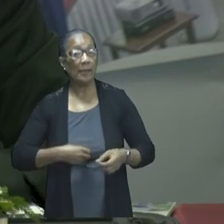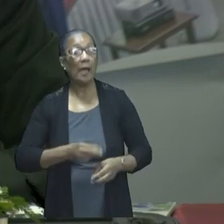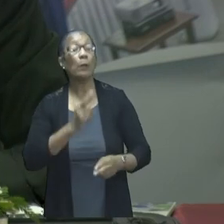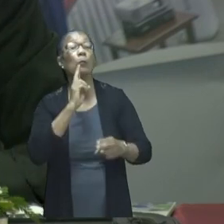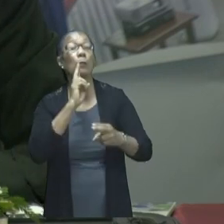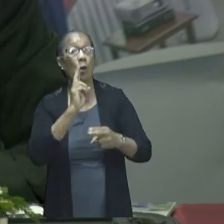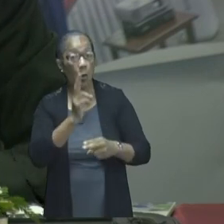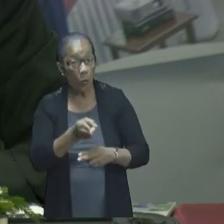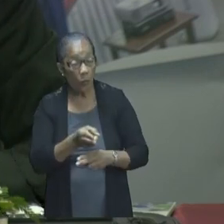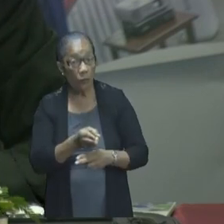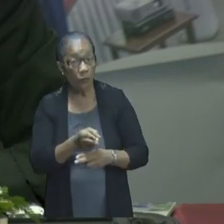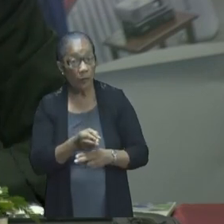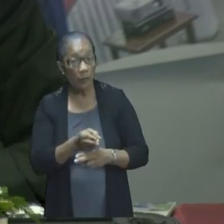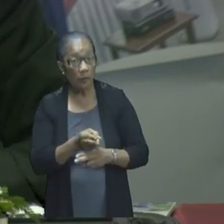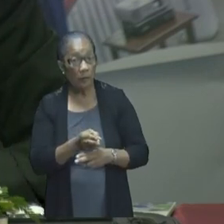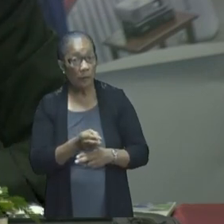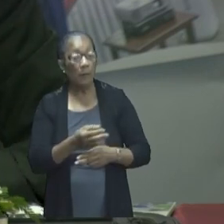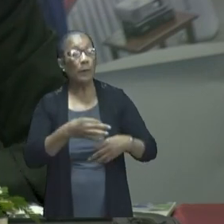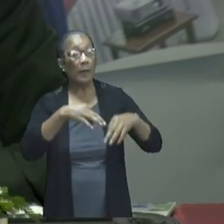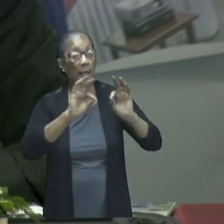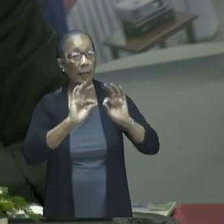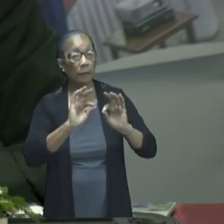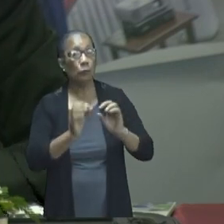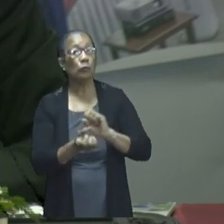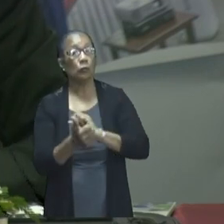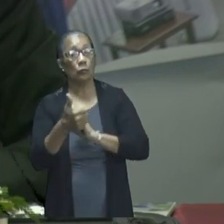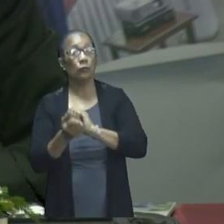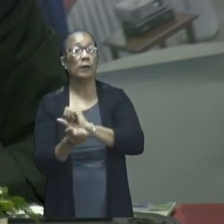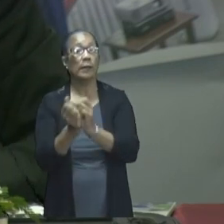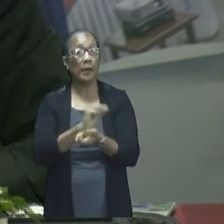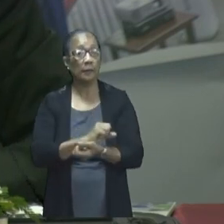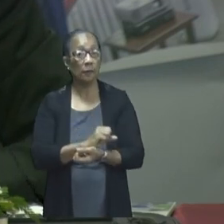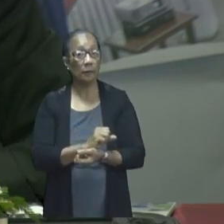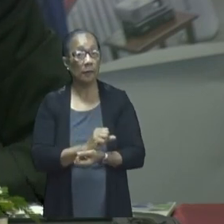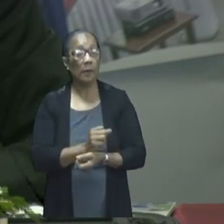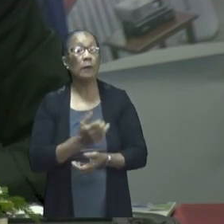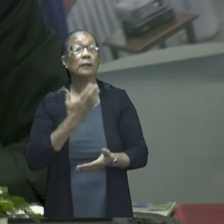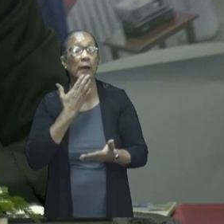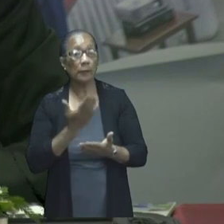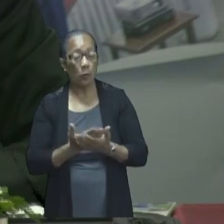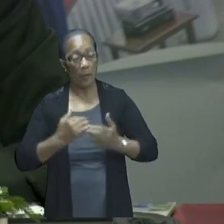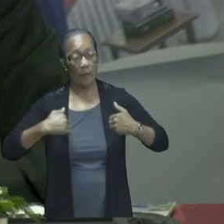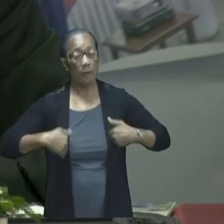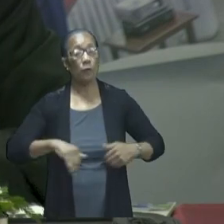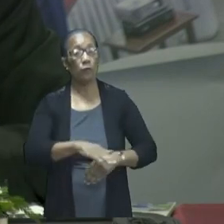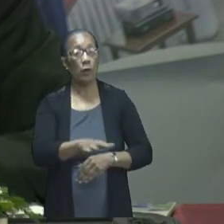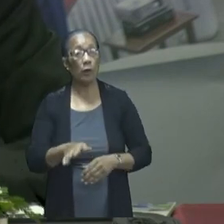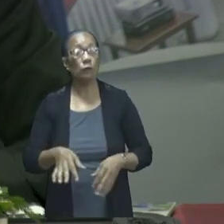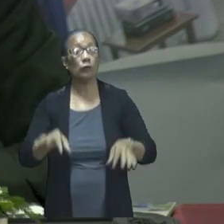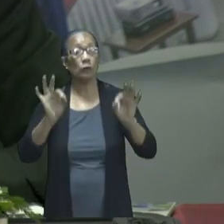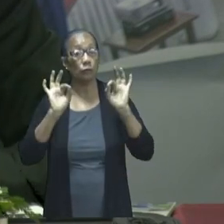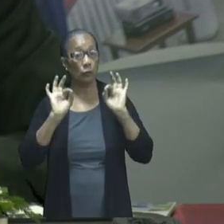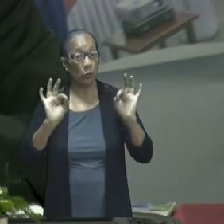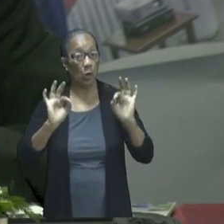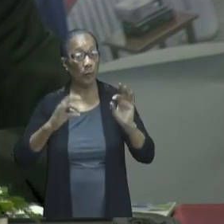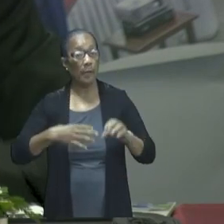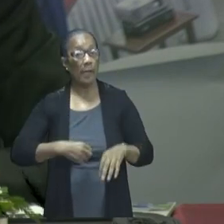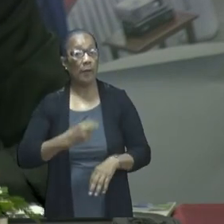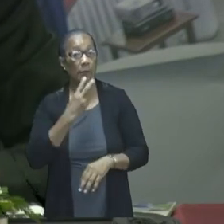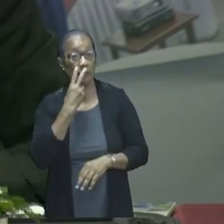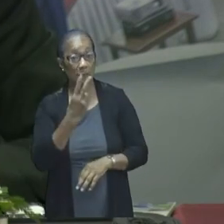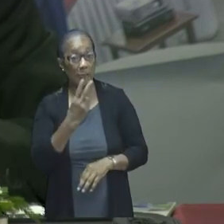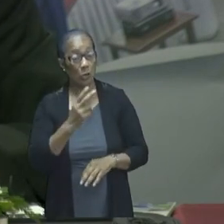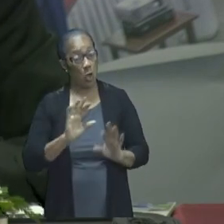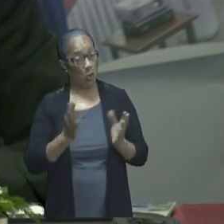implementeren en ik denk dat voor de boek voor dat vertrouwen want dat hebben we wel gezien die boosheid